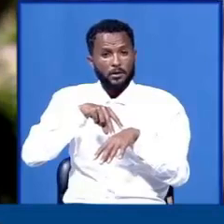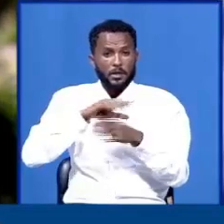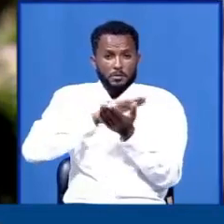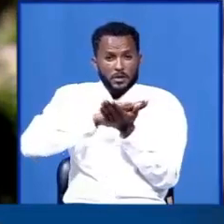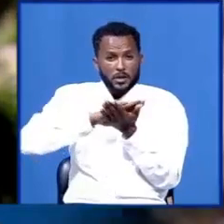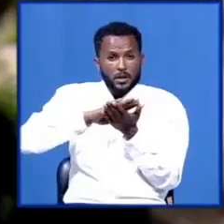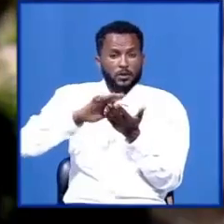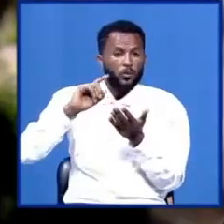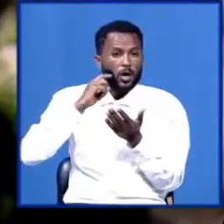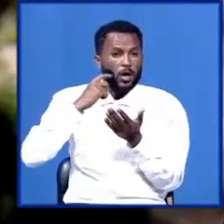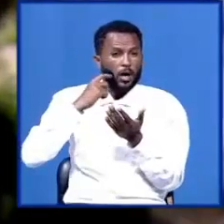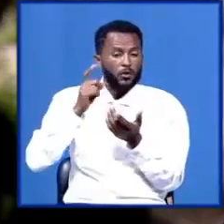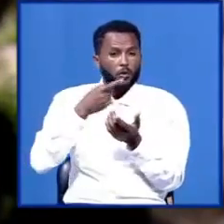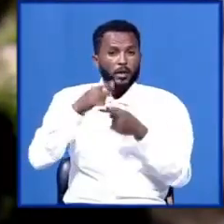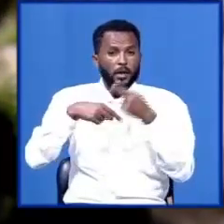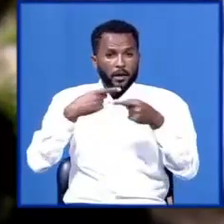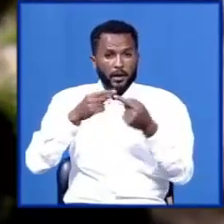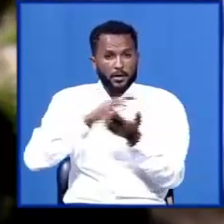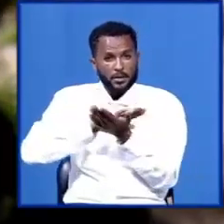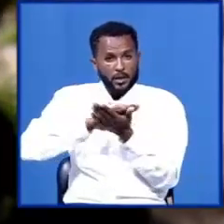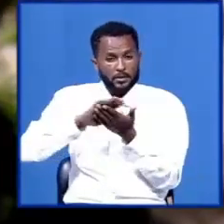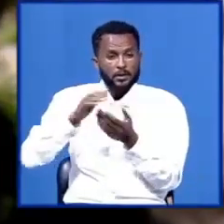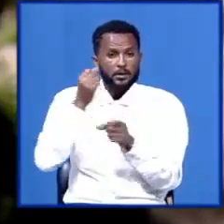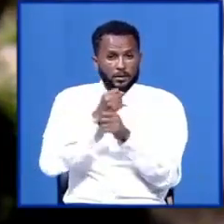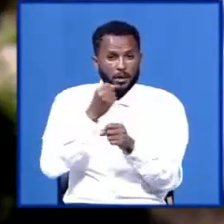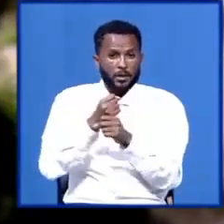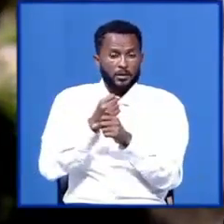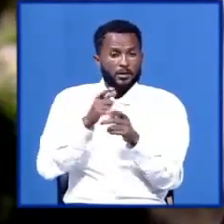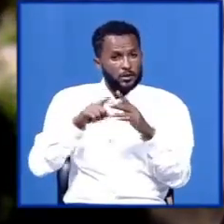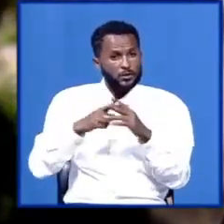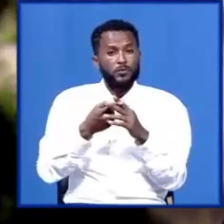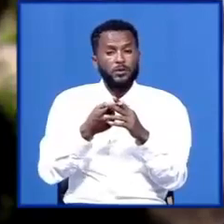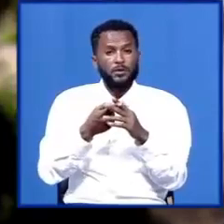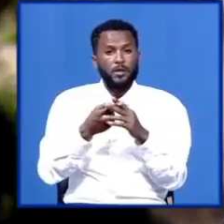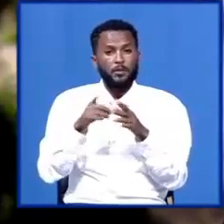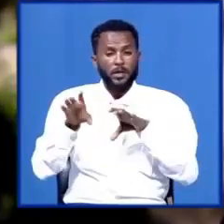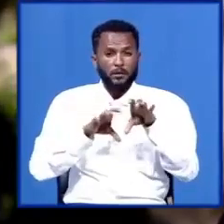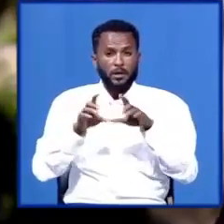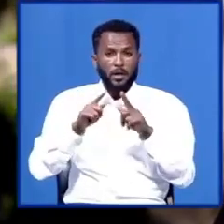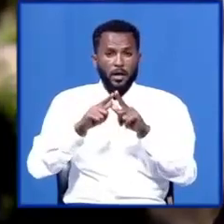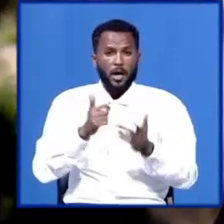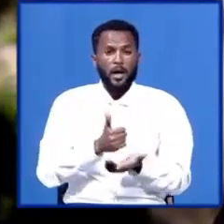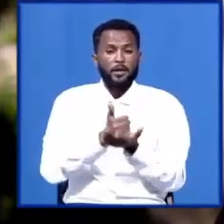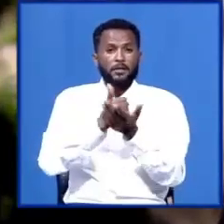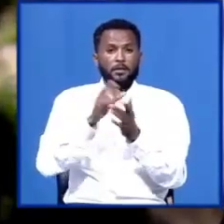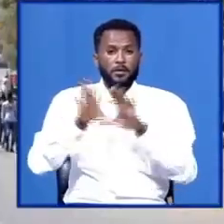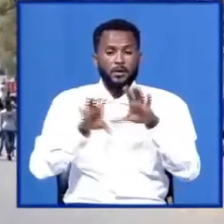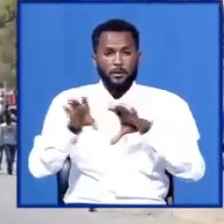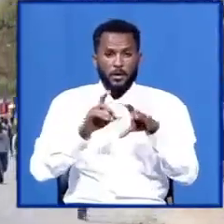ብፅሬት ዋላ ይኹን ከይድካ ብምፅራይ ዋላ ይኹን ስራሕቲ ካልኣይ ልክድገም ወይ ልክጅመር ኣብ ምግባር ሓገዝ ንምግባር ኢና ኣብ ዝግጅት ዘለና።